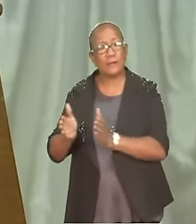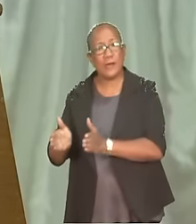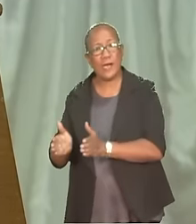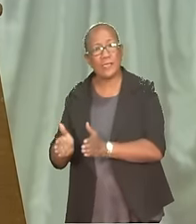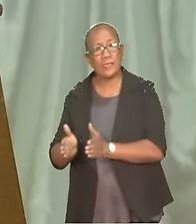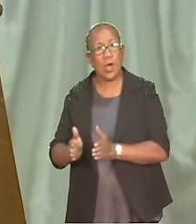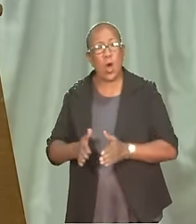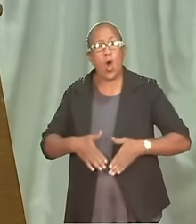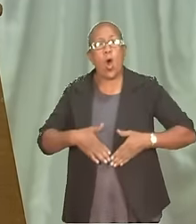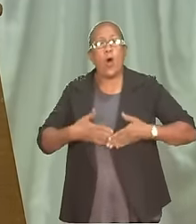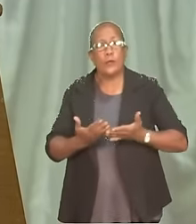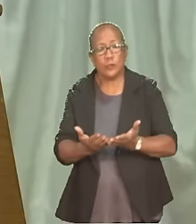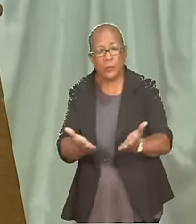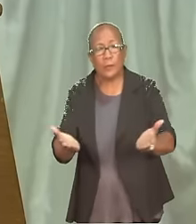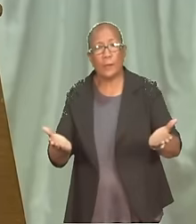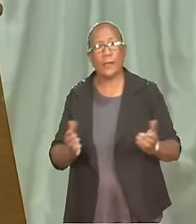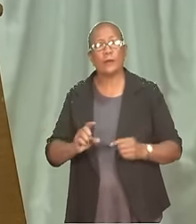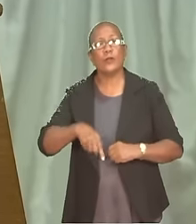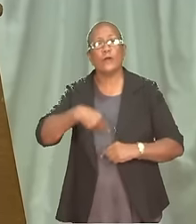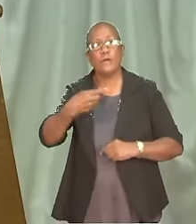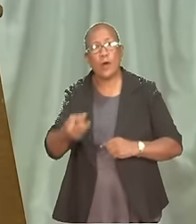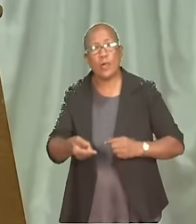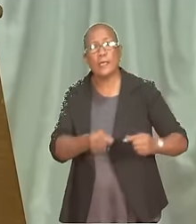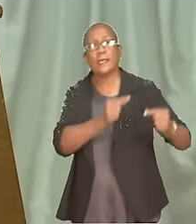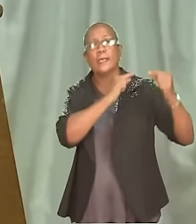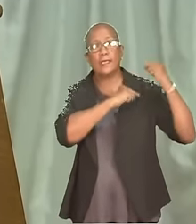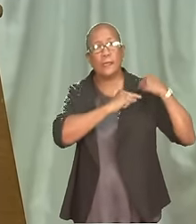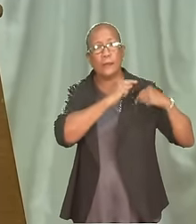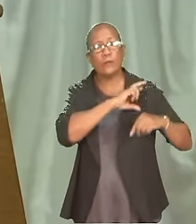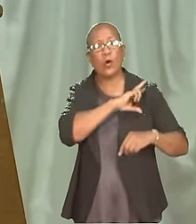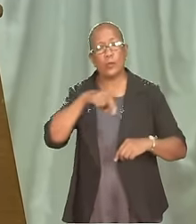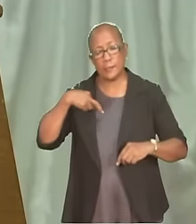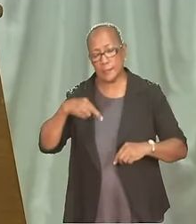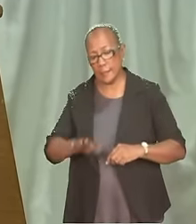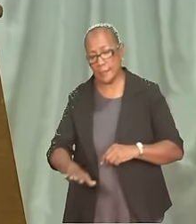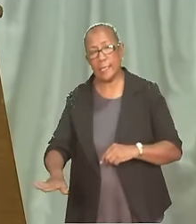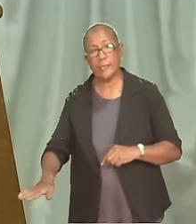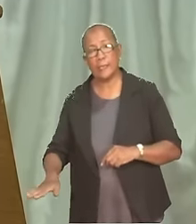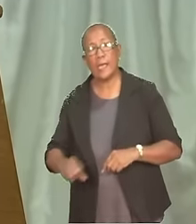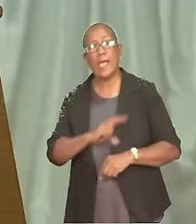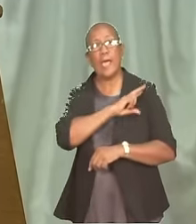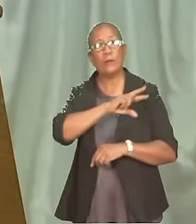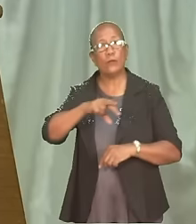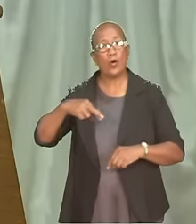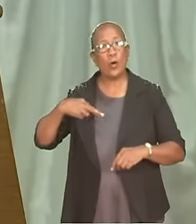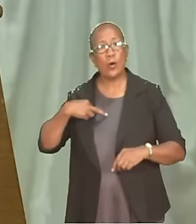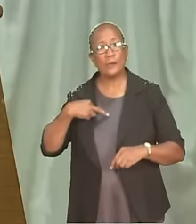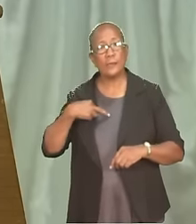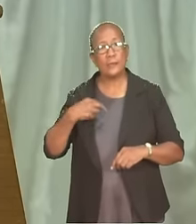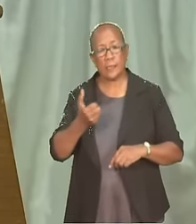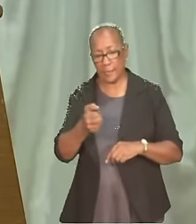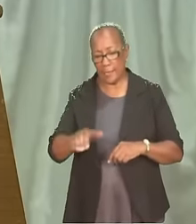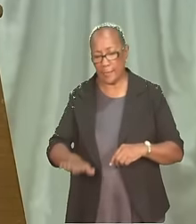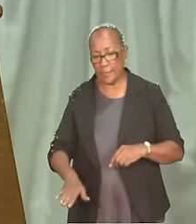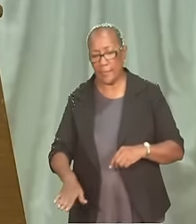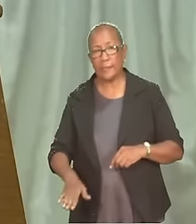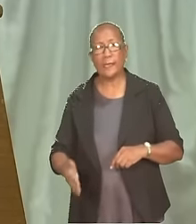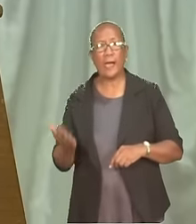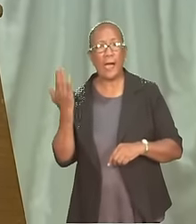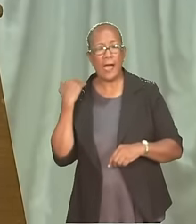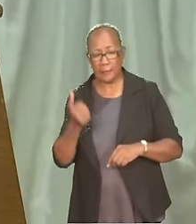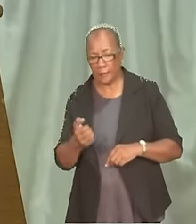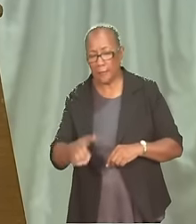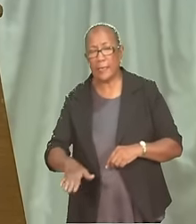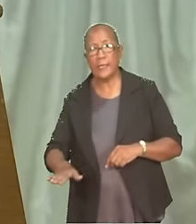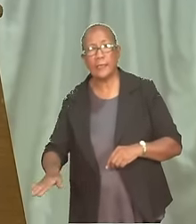brengen voor die volgende generatie. Voor onze kinderen en voor onze kleinkinderen, achterkleinkinderen die hier na